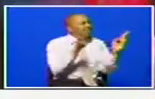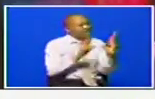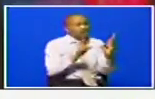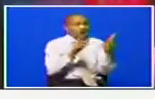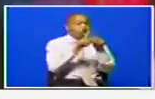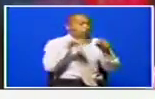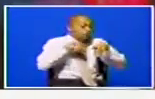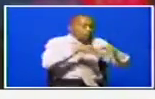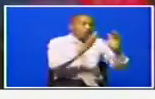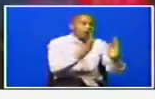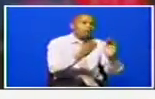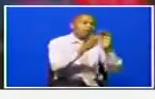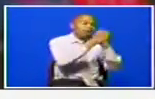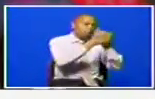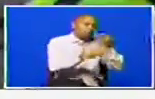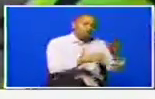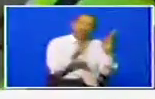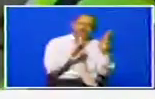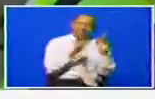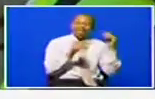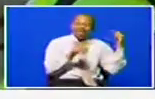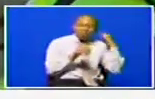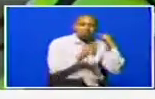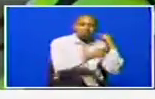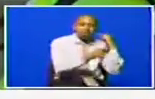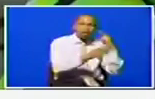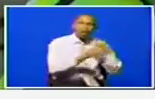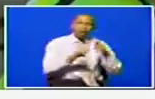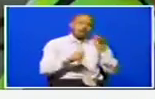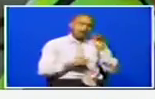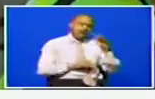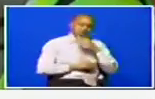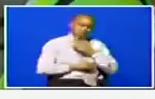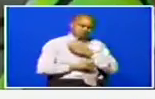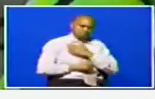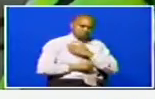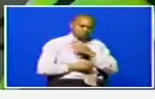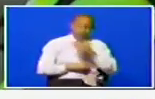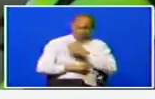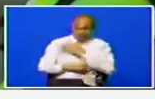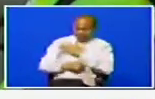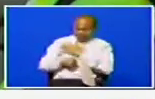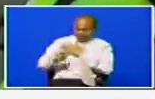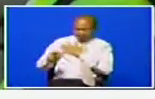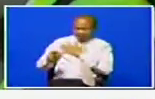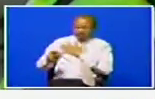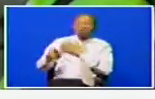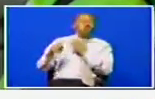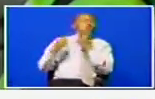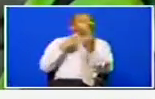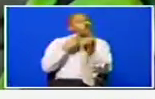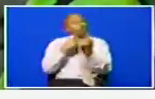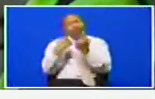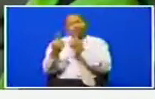wao wangelitaka kusikia kutoka kwao. Kitu ambacho ningeliomba pia na wananasa pia kuzungumzia wale ambao